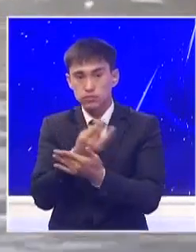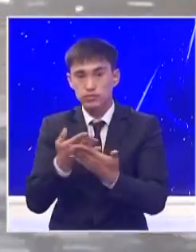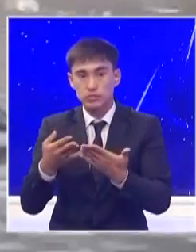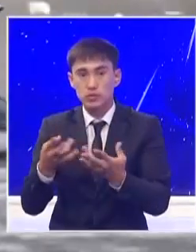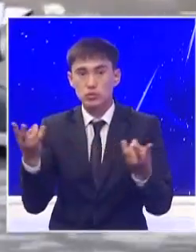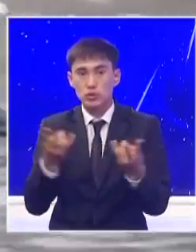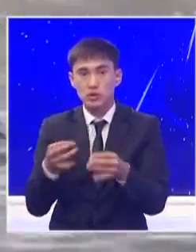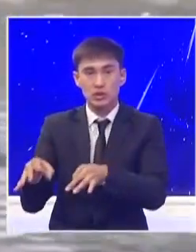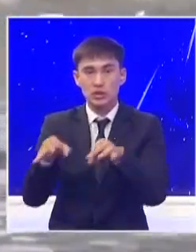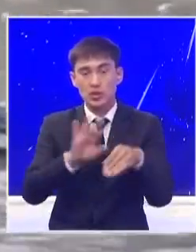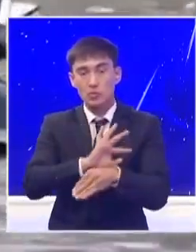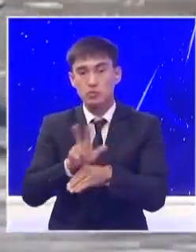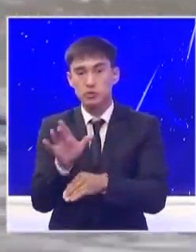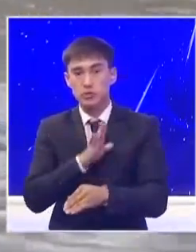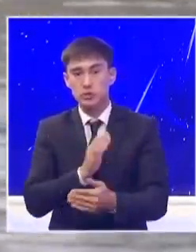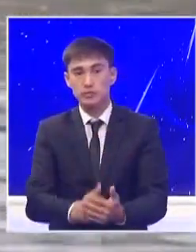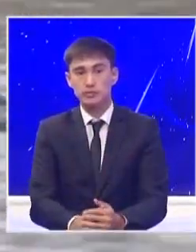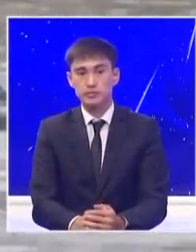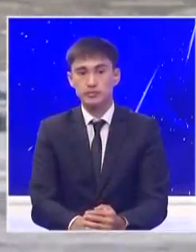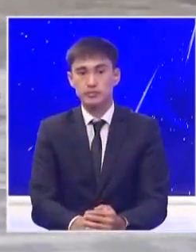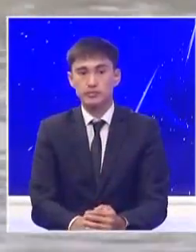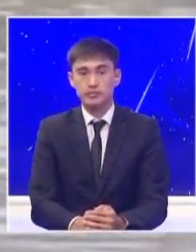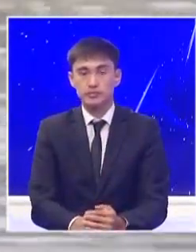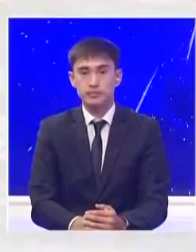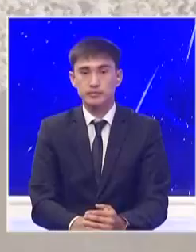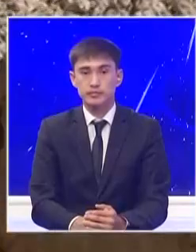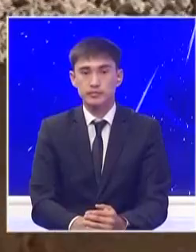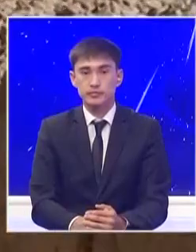тұрмысқа қажетті заттармен қамтыды.